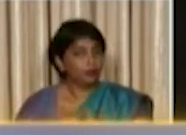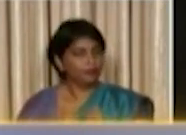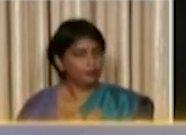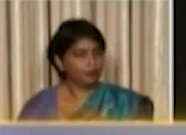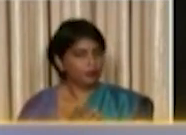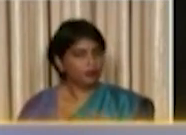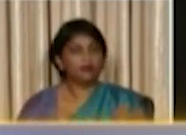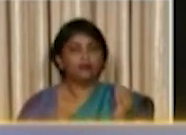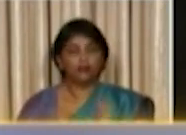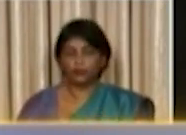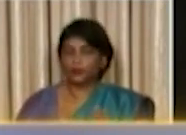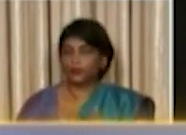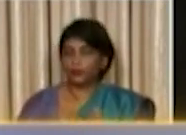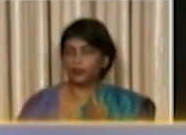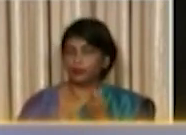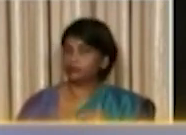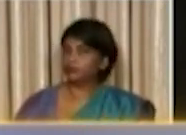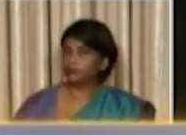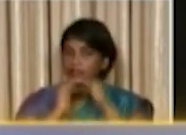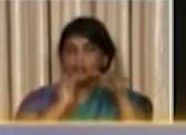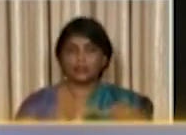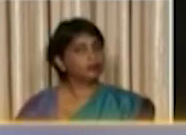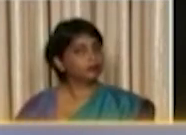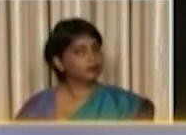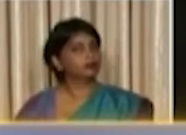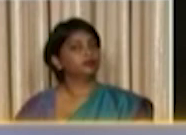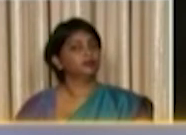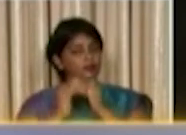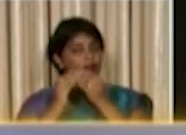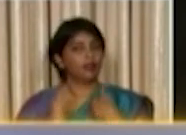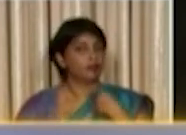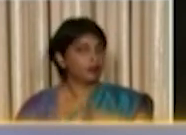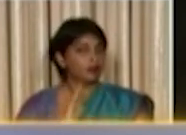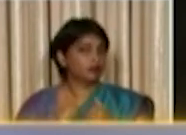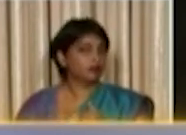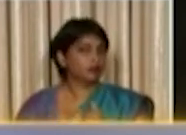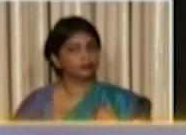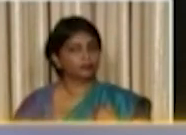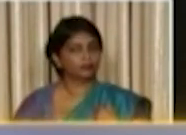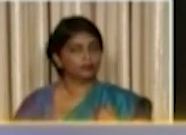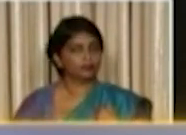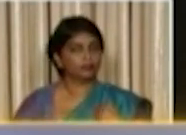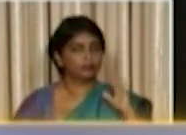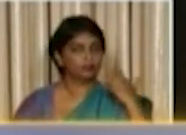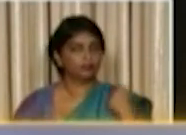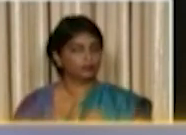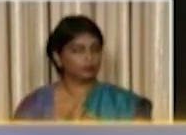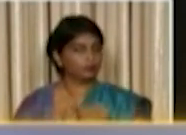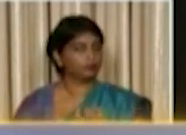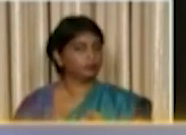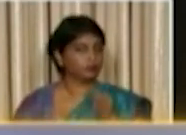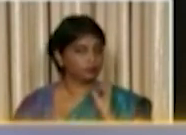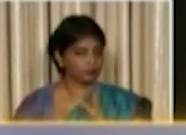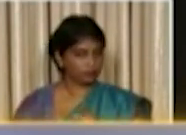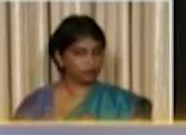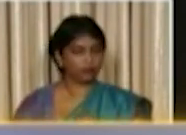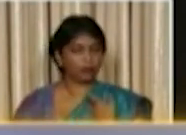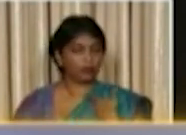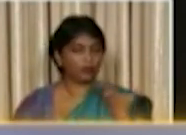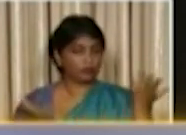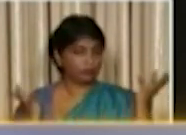විසඳගෙන යලි ශීඝ්‍ර ආර්ථික හා සමාජ සංවර්ධන මාවතකට අපේ රට ගෙන යන්න අපි එකට එකතු වෙමු. ජනාධිපතිතුමා විසින්